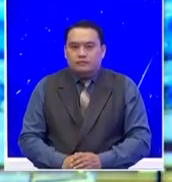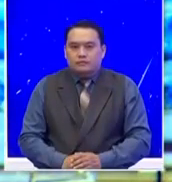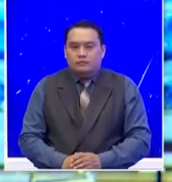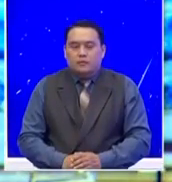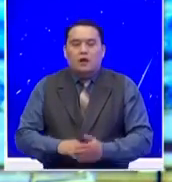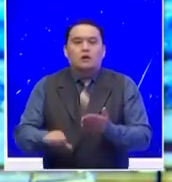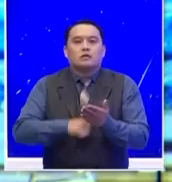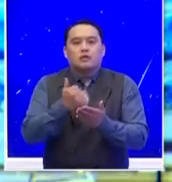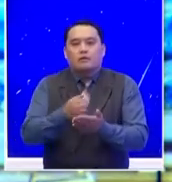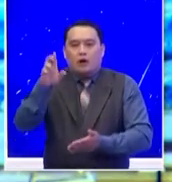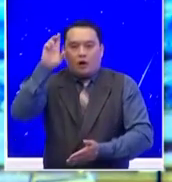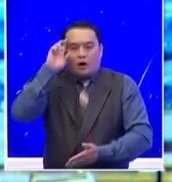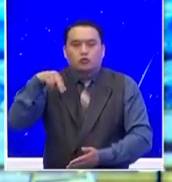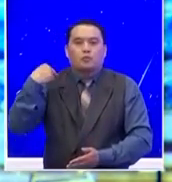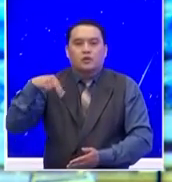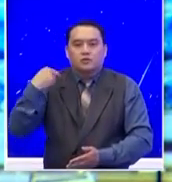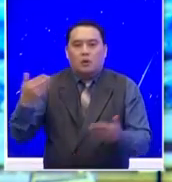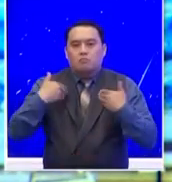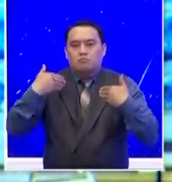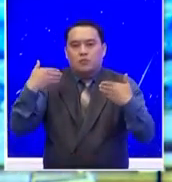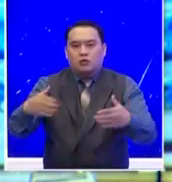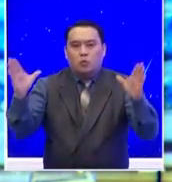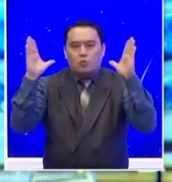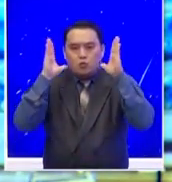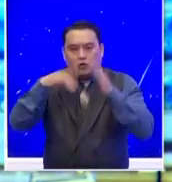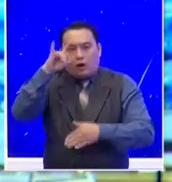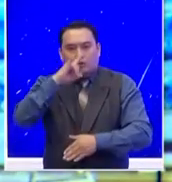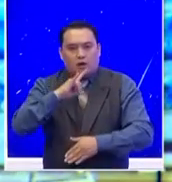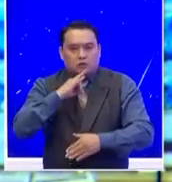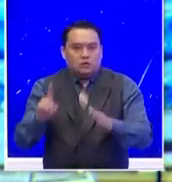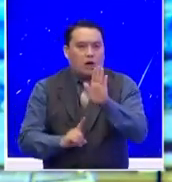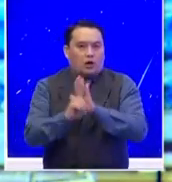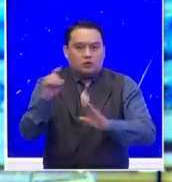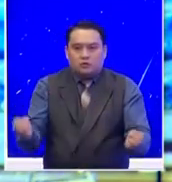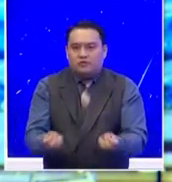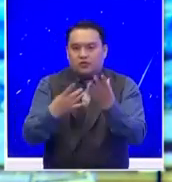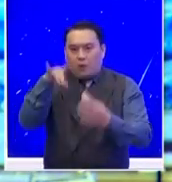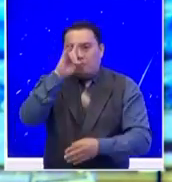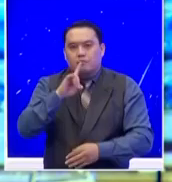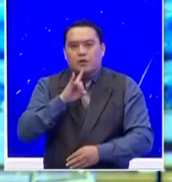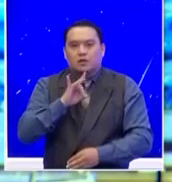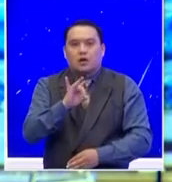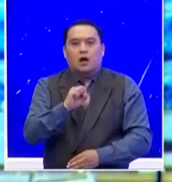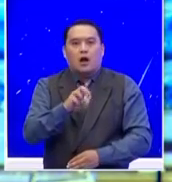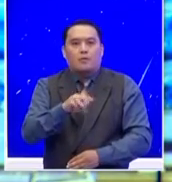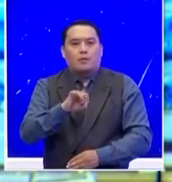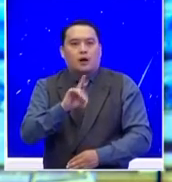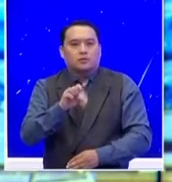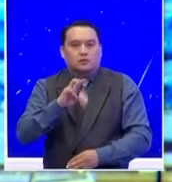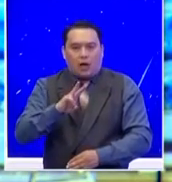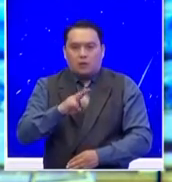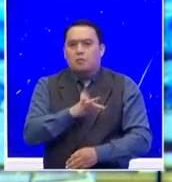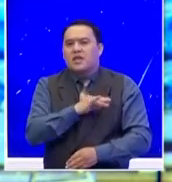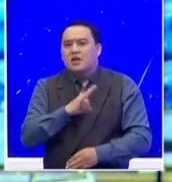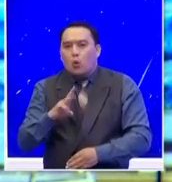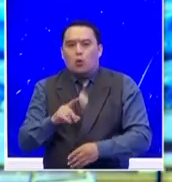Глава государства Касым Жомарт Токаев поздравил мусульман Казахстана с началом священного месяца Рамазан. Президент отметил, что для миллионов